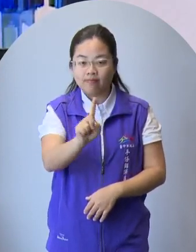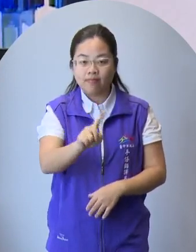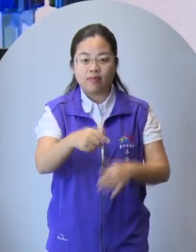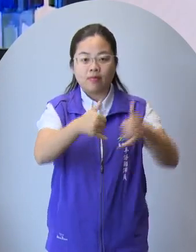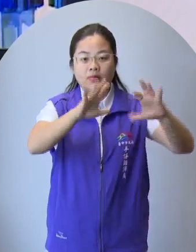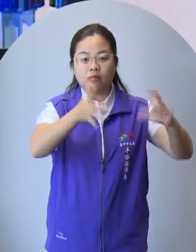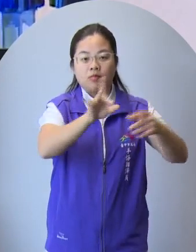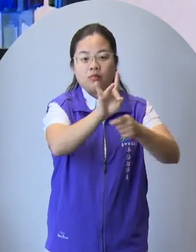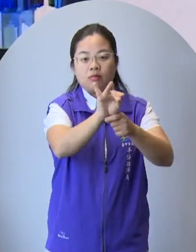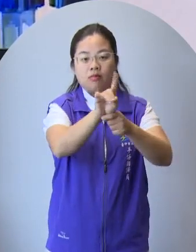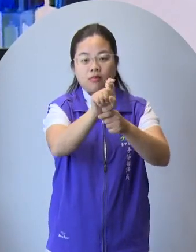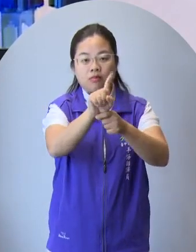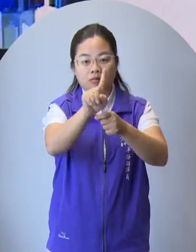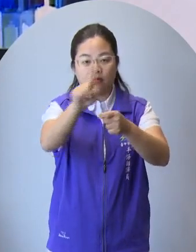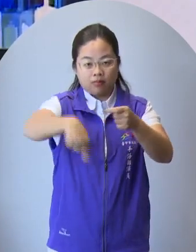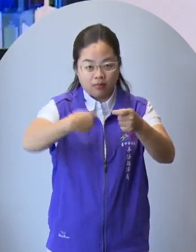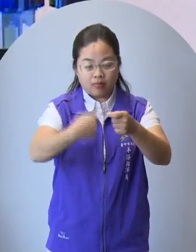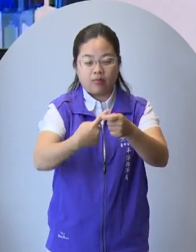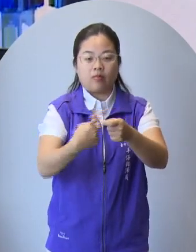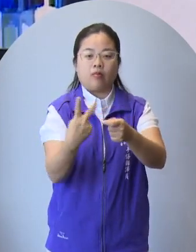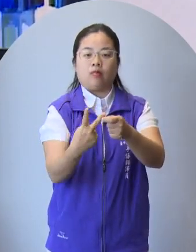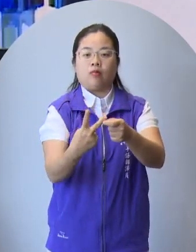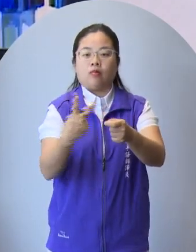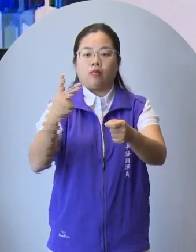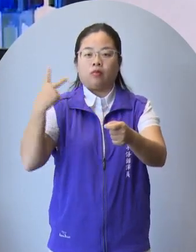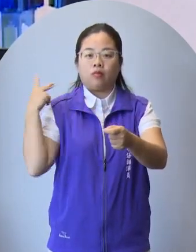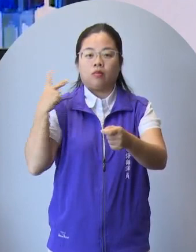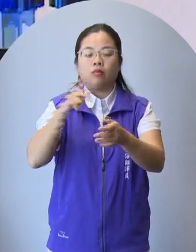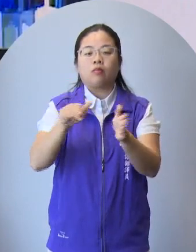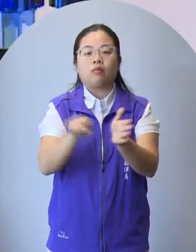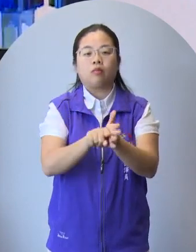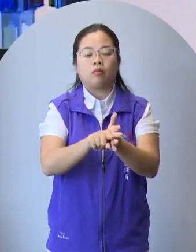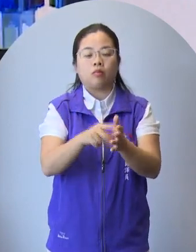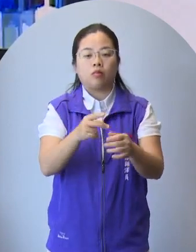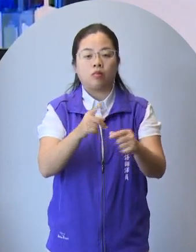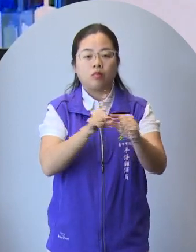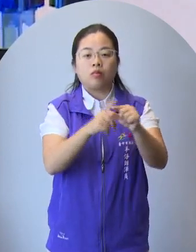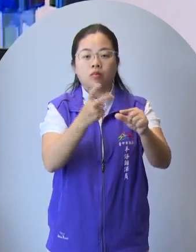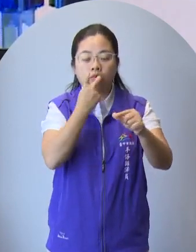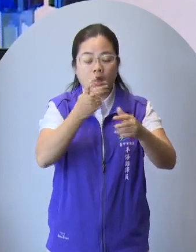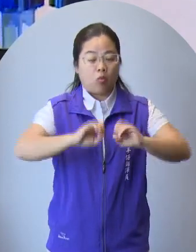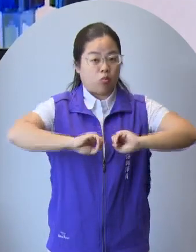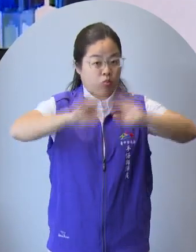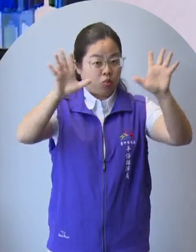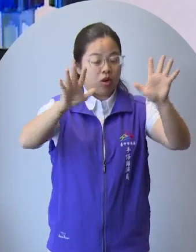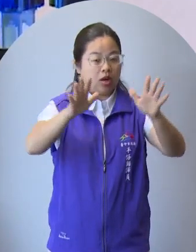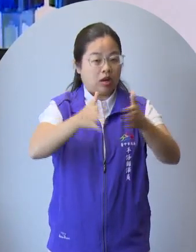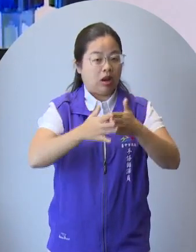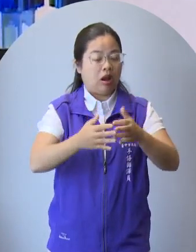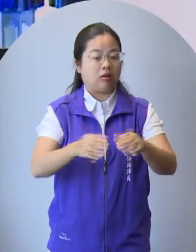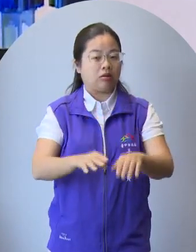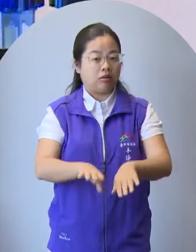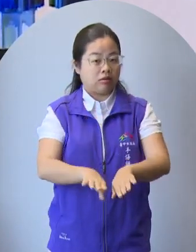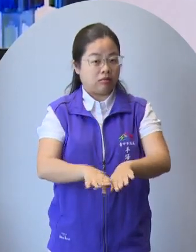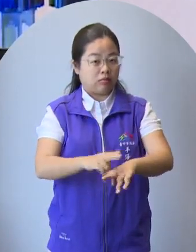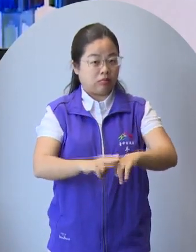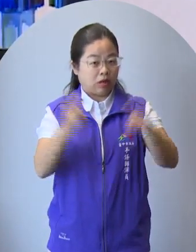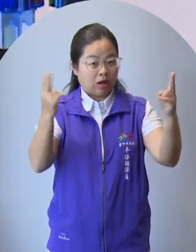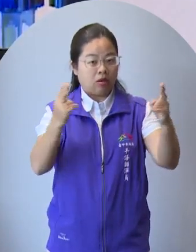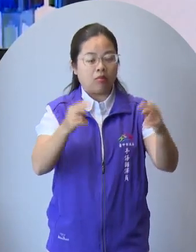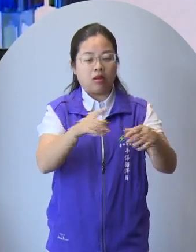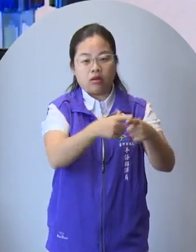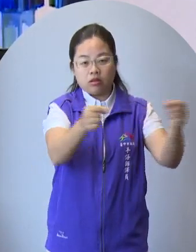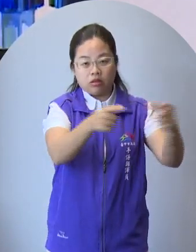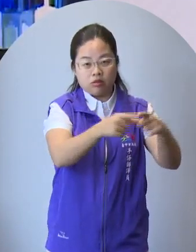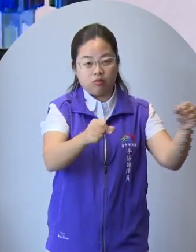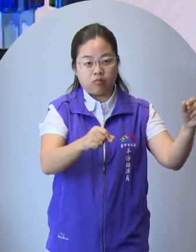国111年，也就是前年的时候，那当时中央宣布要开放日本福岛五县市的